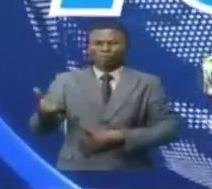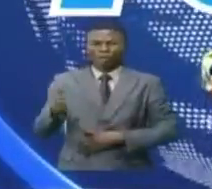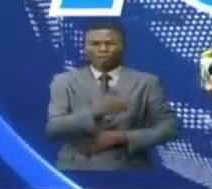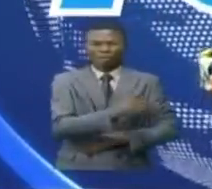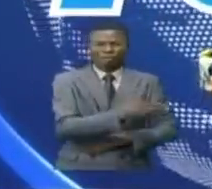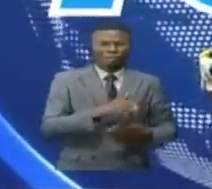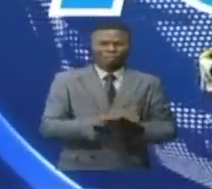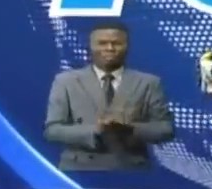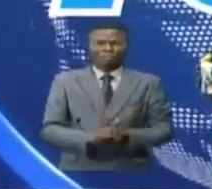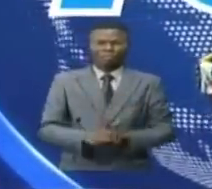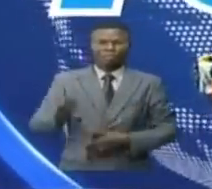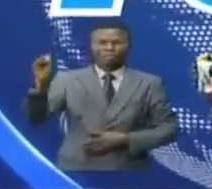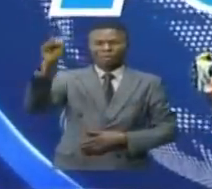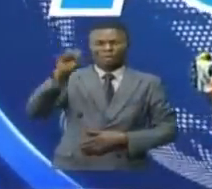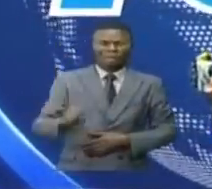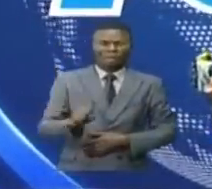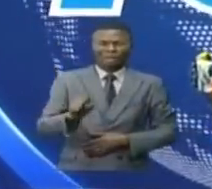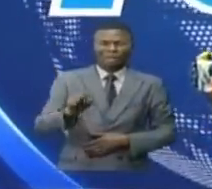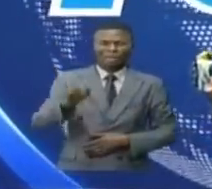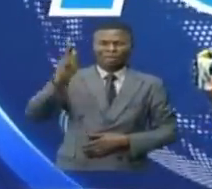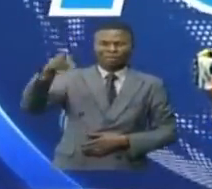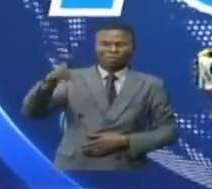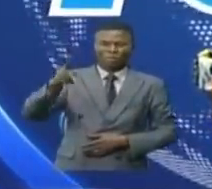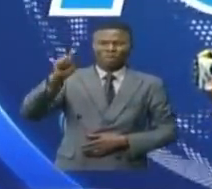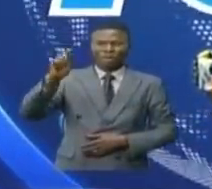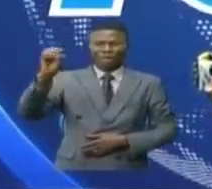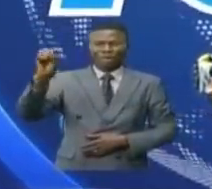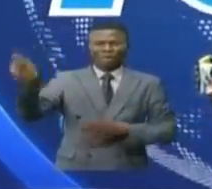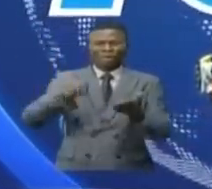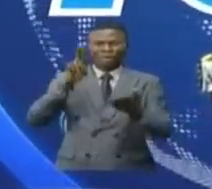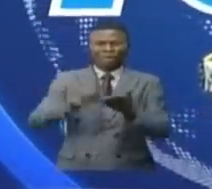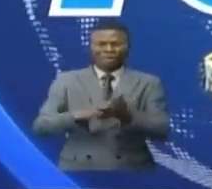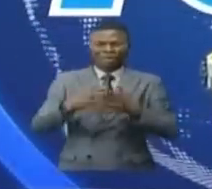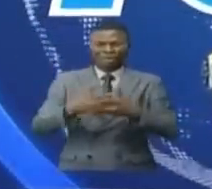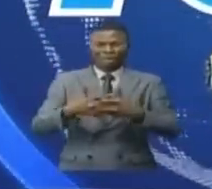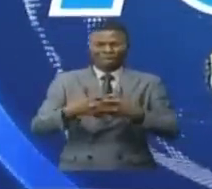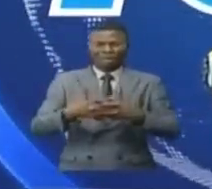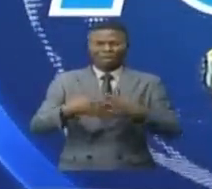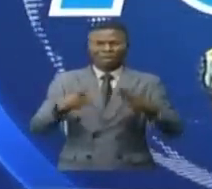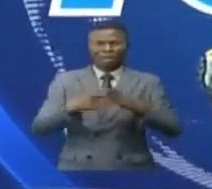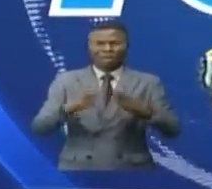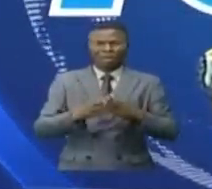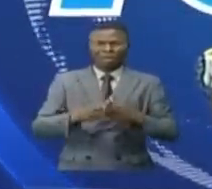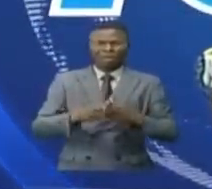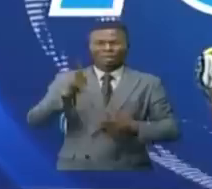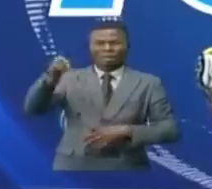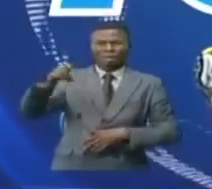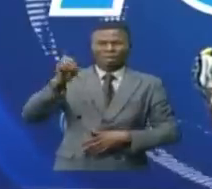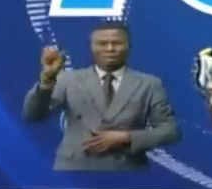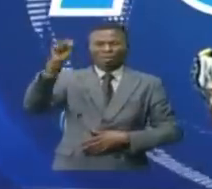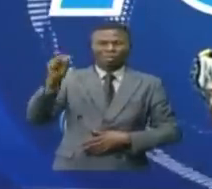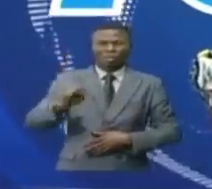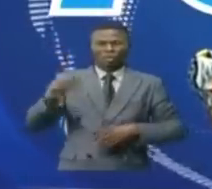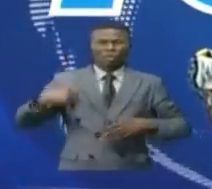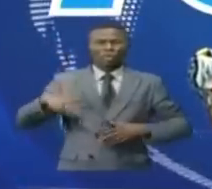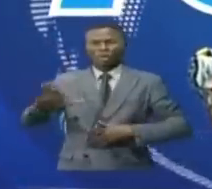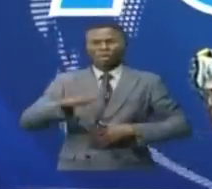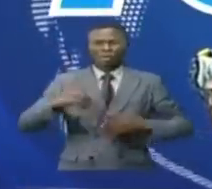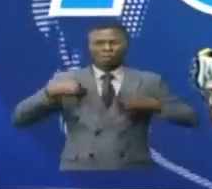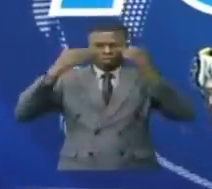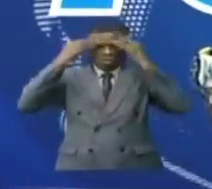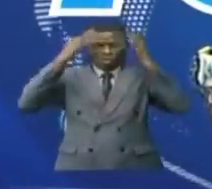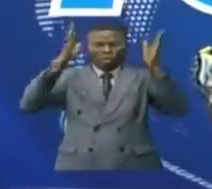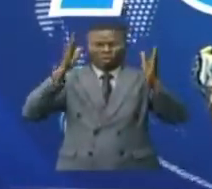La STPT va signer un accord de partenariat avec la Poste égyptienne. Le quid de